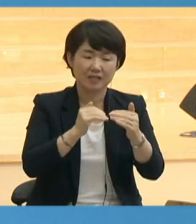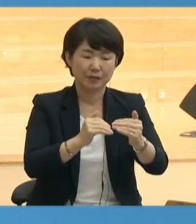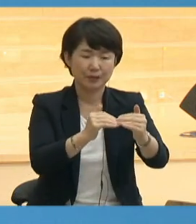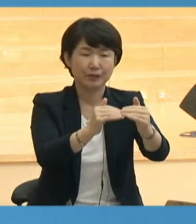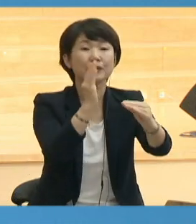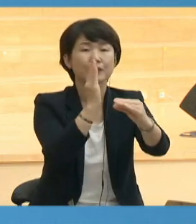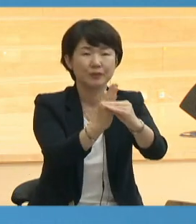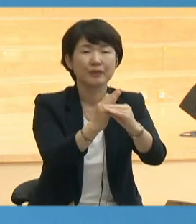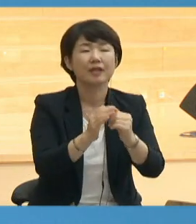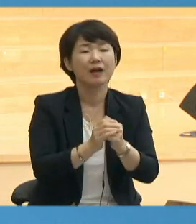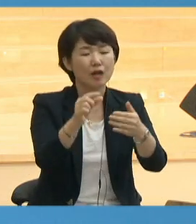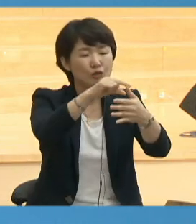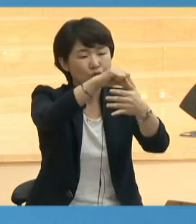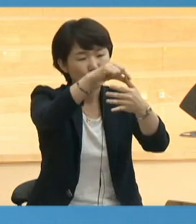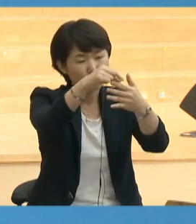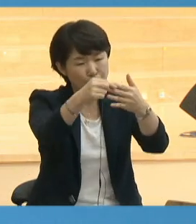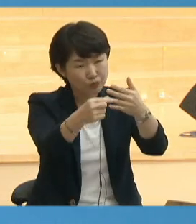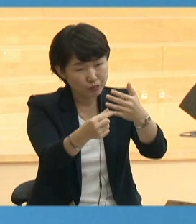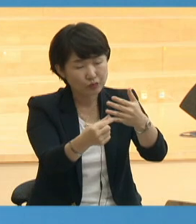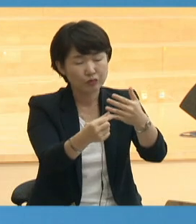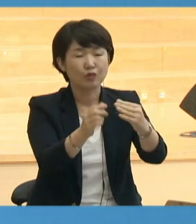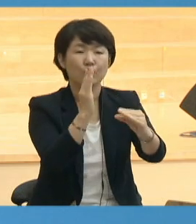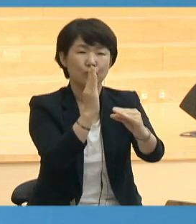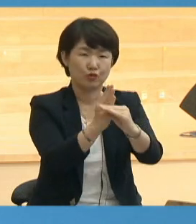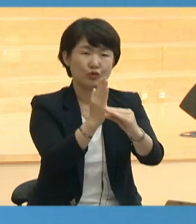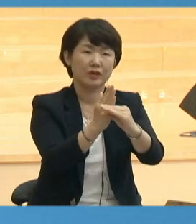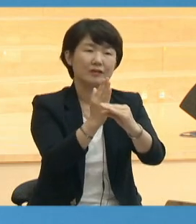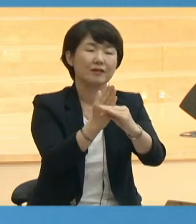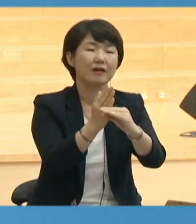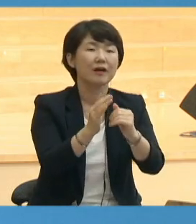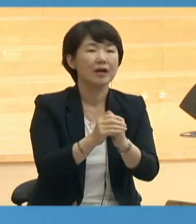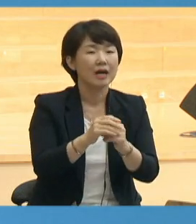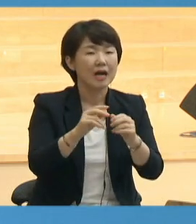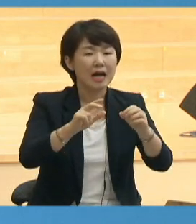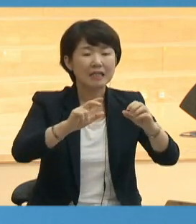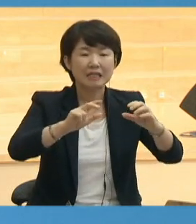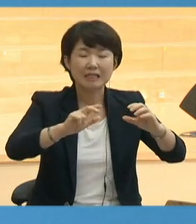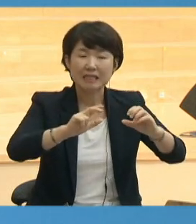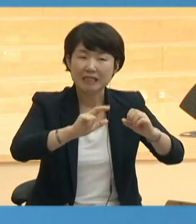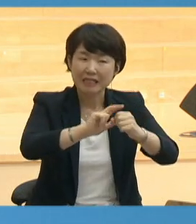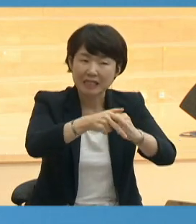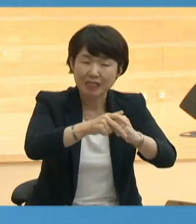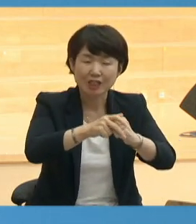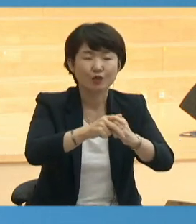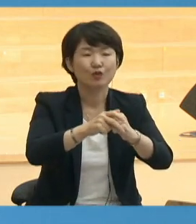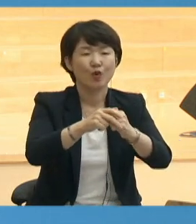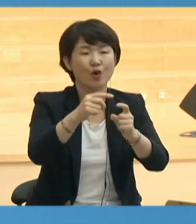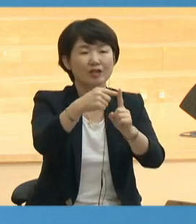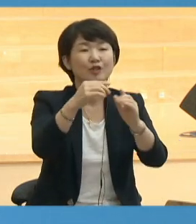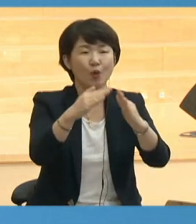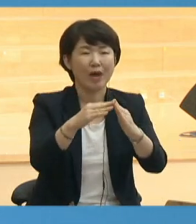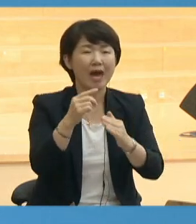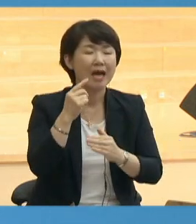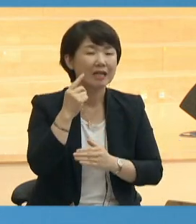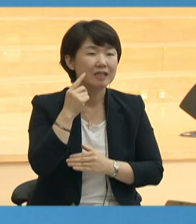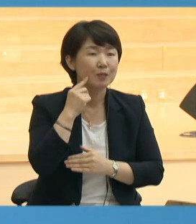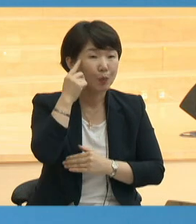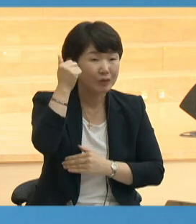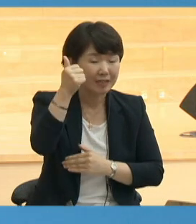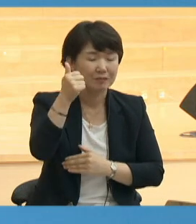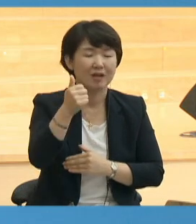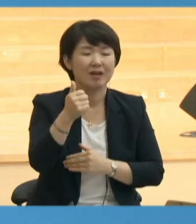넘어 이렇게 춘추가 쭉 진행 되어 지는데 에 지구촌교회 이동원 목사님의 조사 순서가